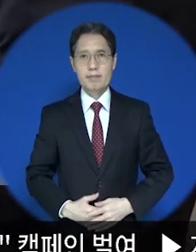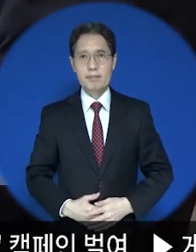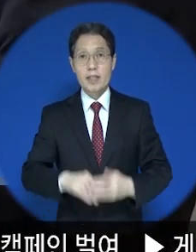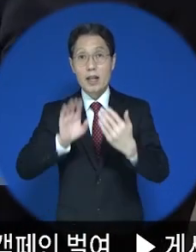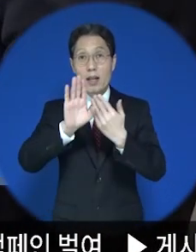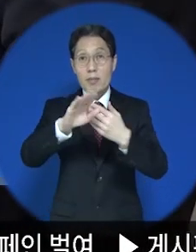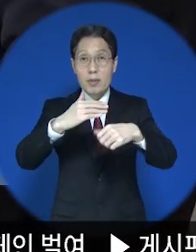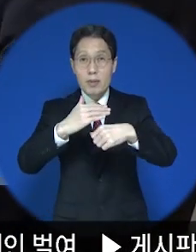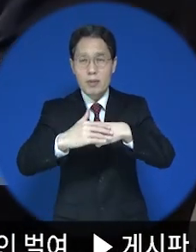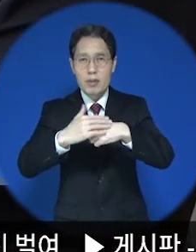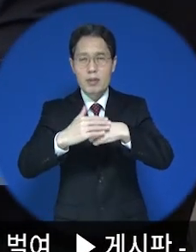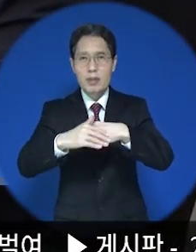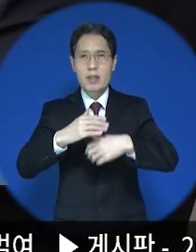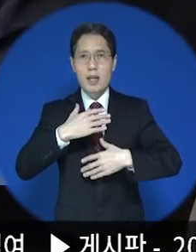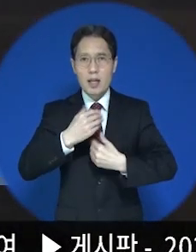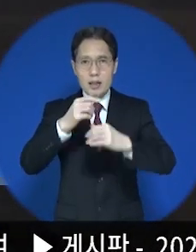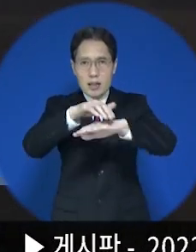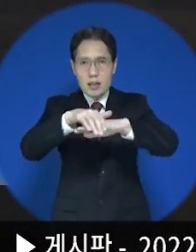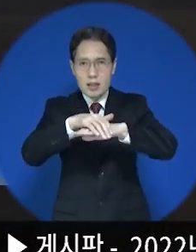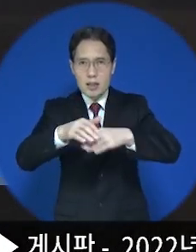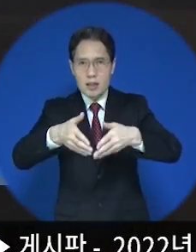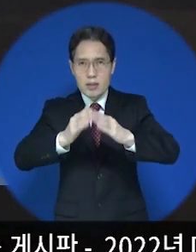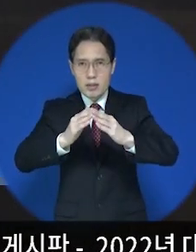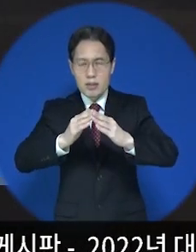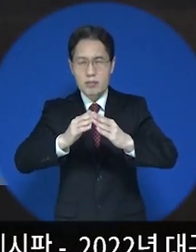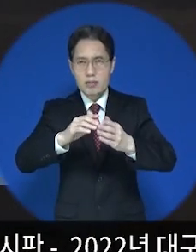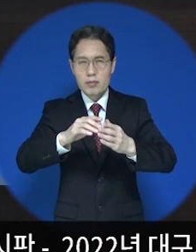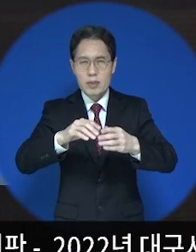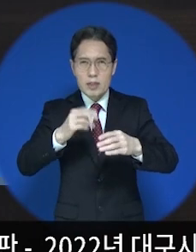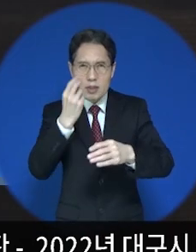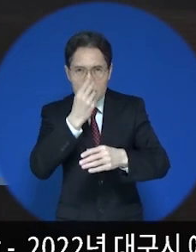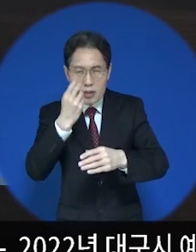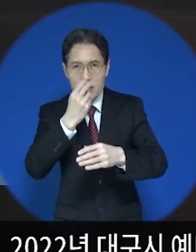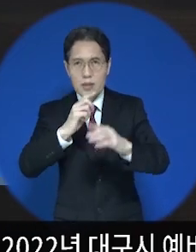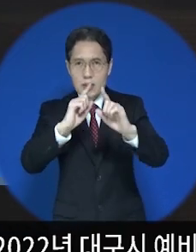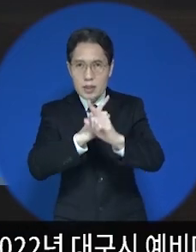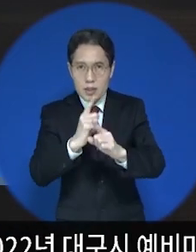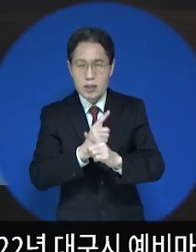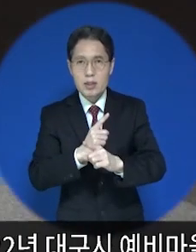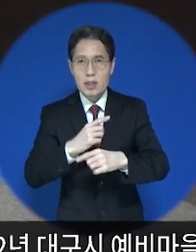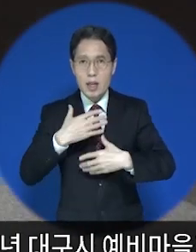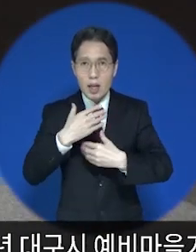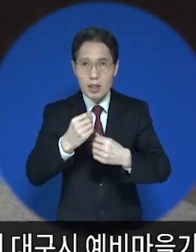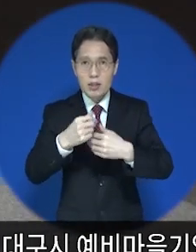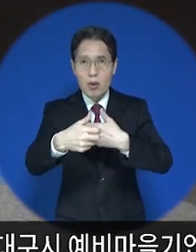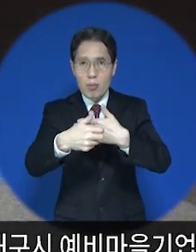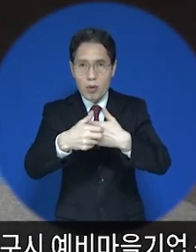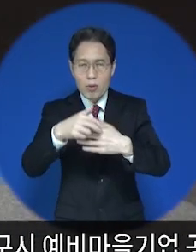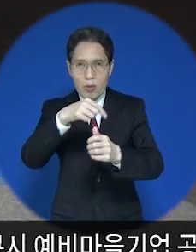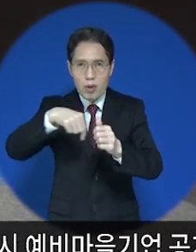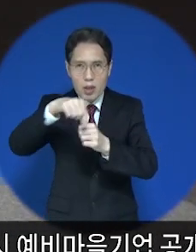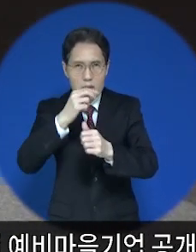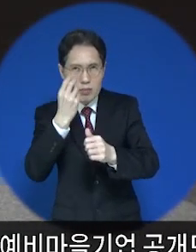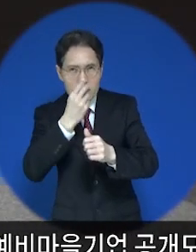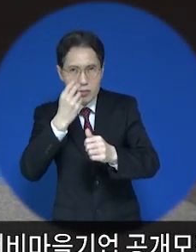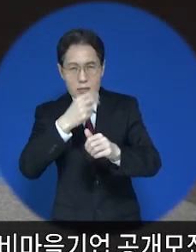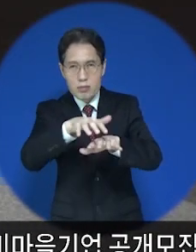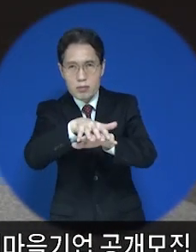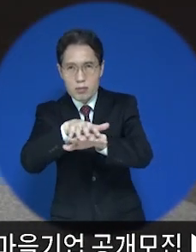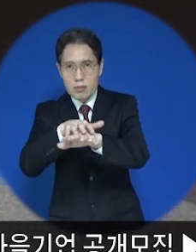앞으로 대구시는 안전 계획 의 수립 이행 점검 개선 등 안전보건 관리 체계를